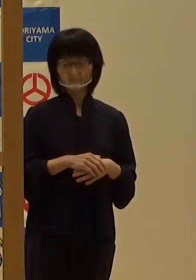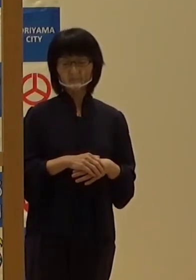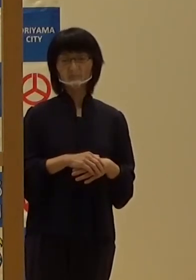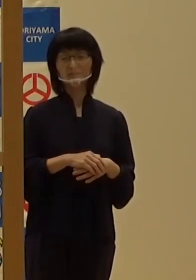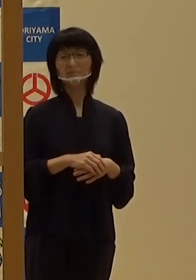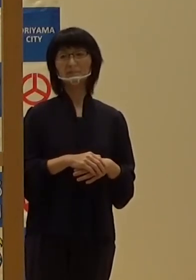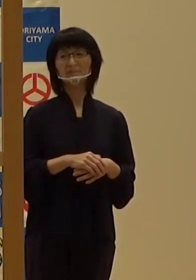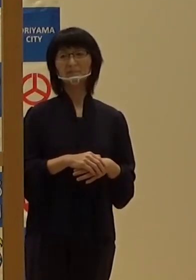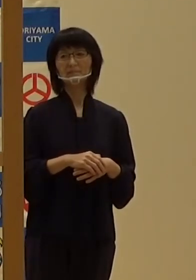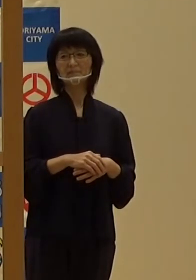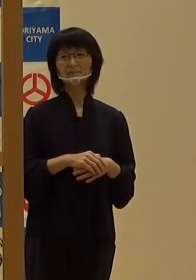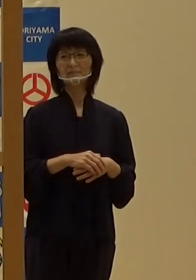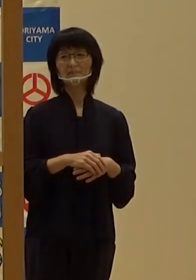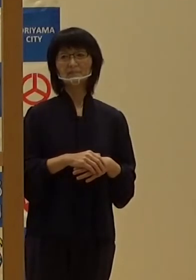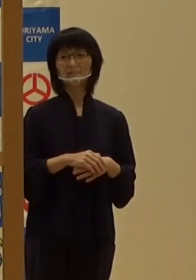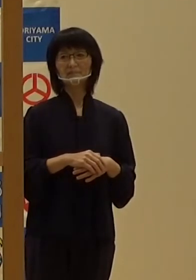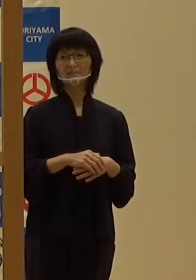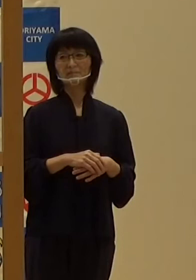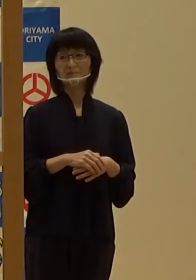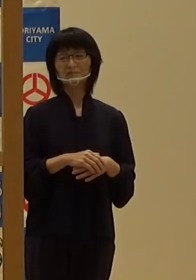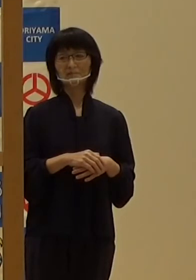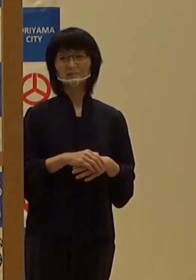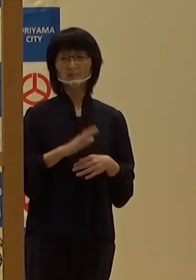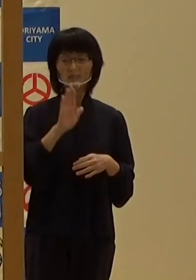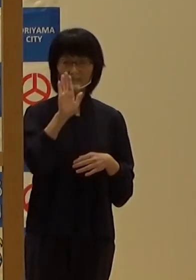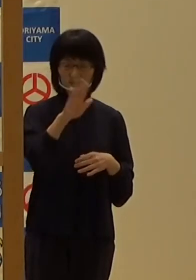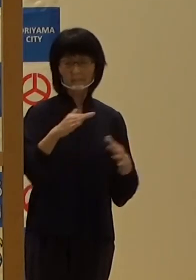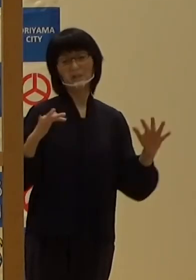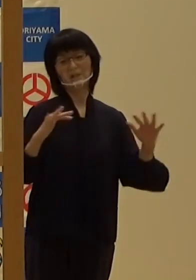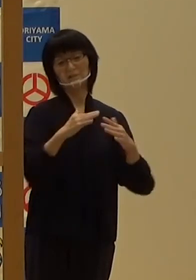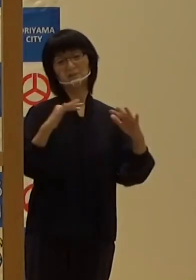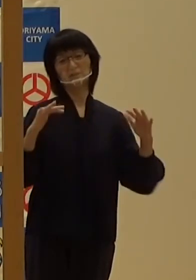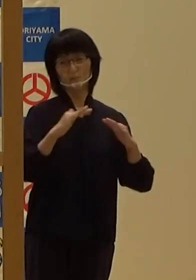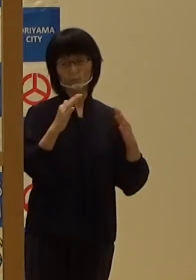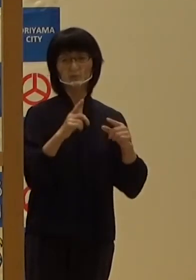か別途お支払いする予定で今進めているところでございます。